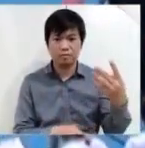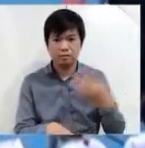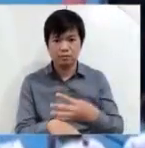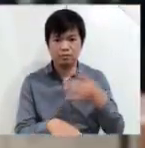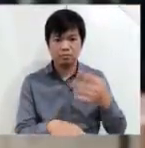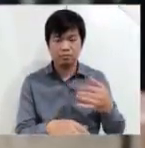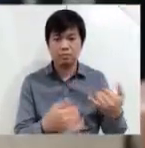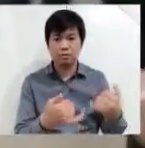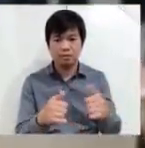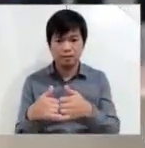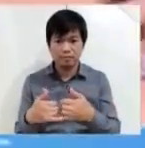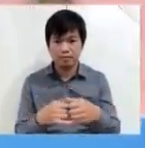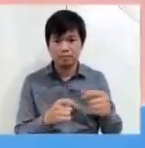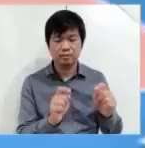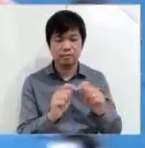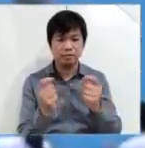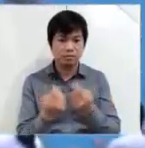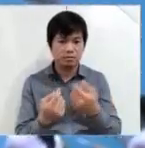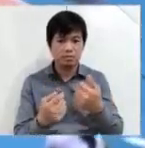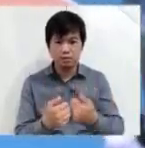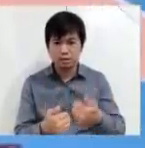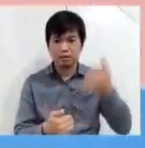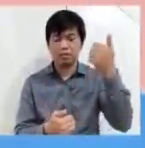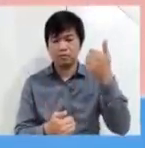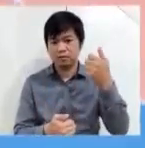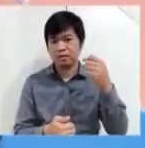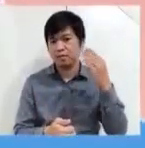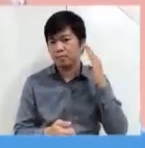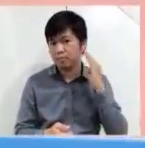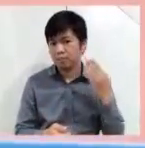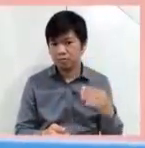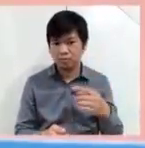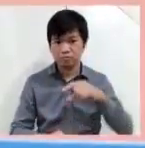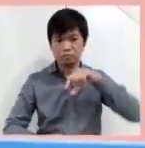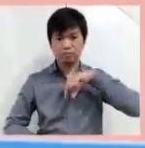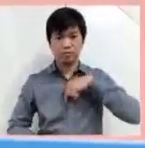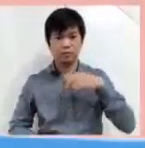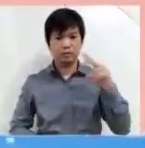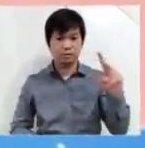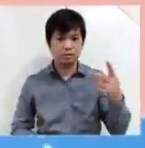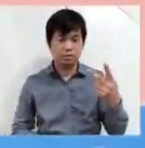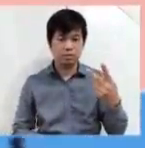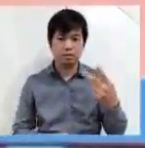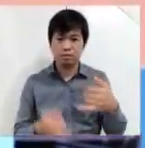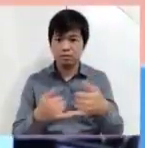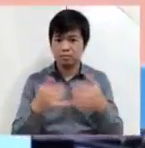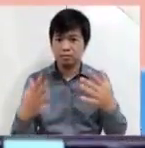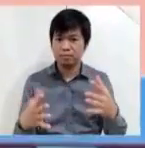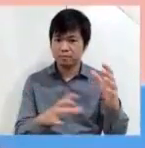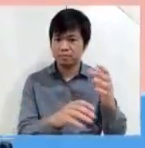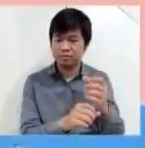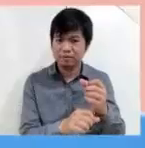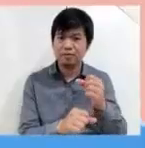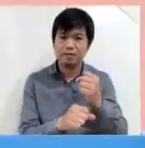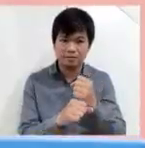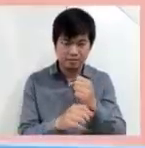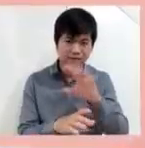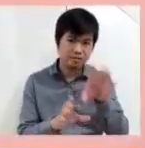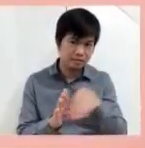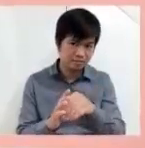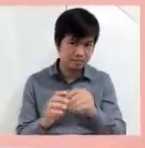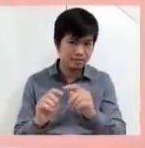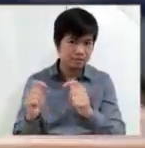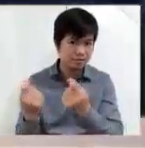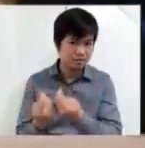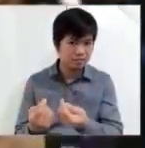ng bronze medal sa All-Filipino Conference. Siya ang pangalawang manlalaro ng F2 na nakahanap ng bagong tahanan pagkatapos pumirma ni Don